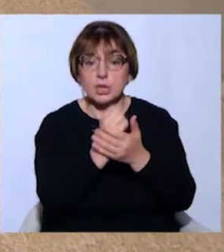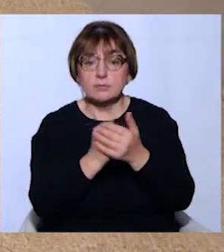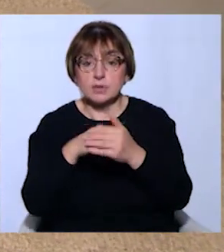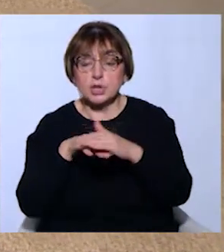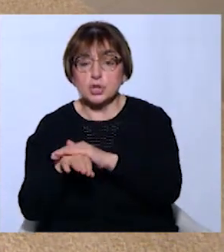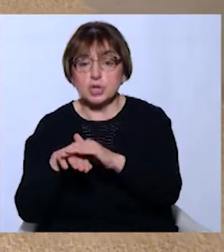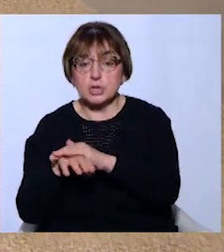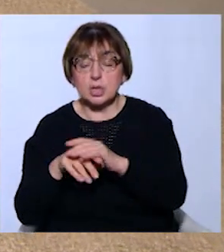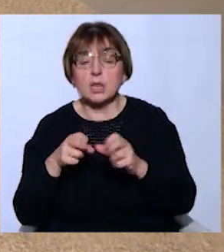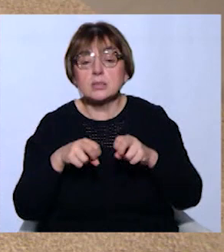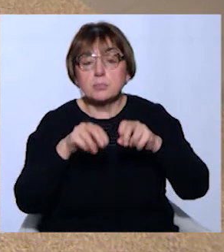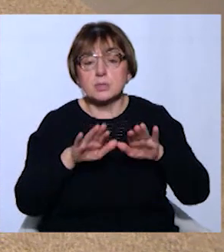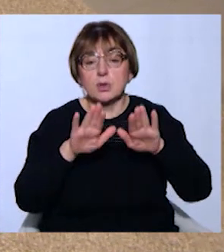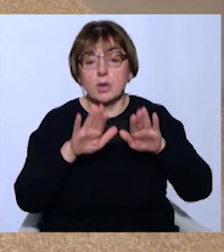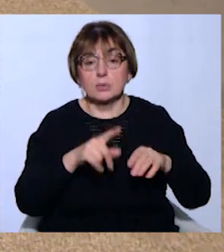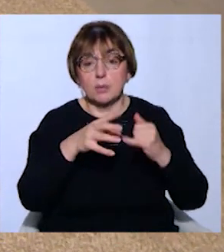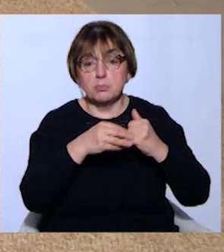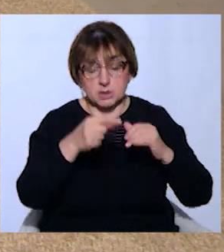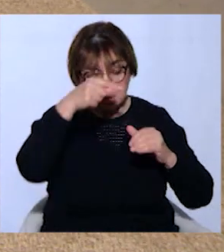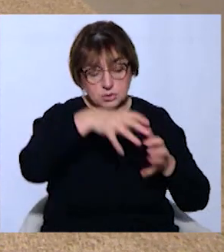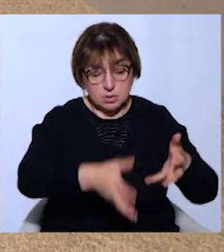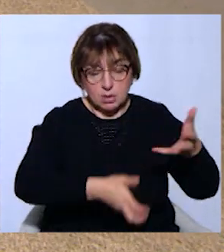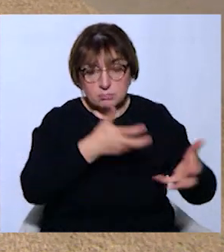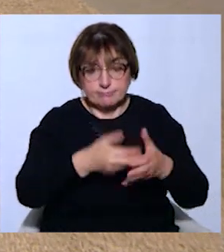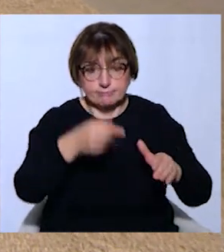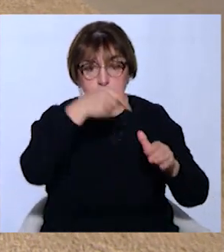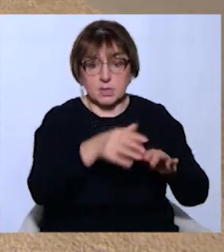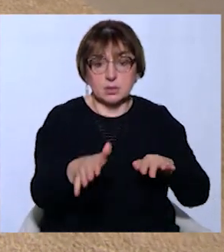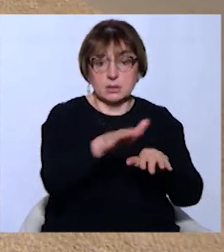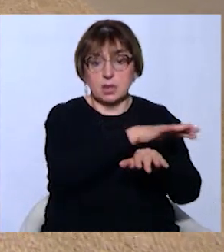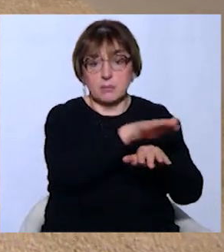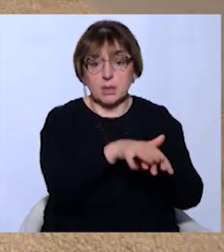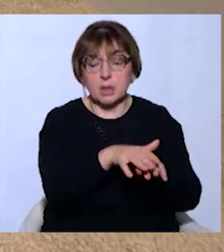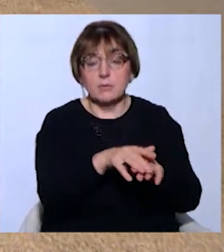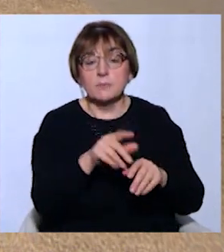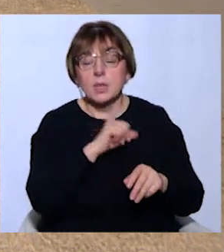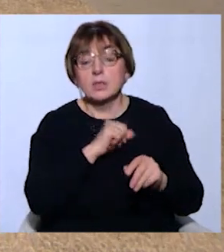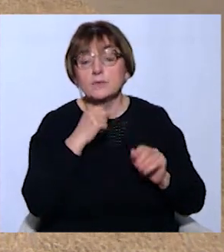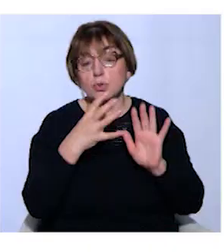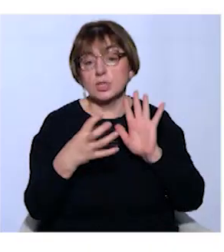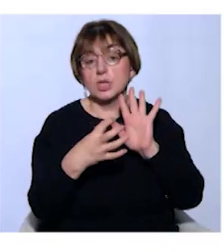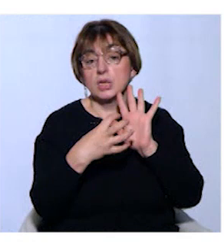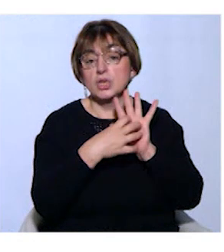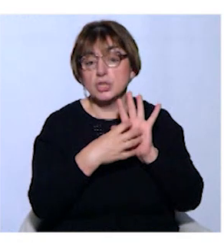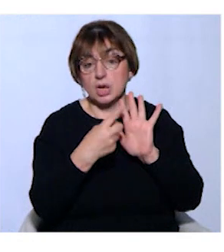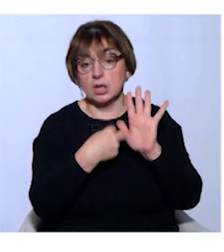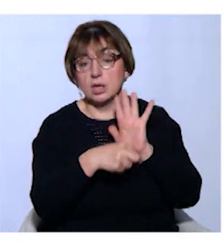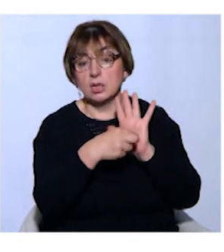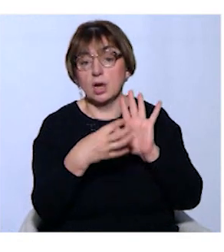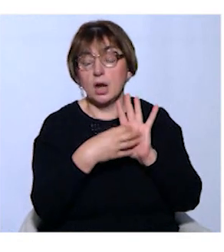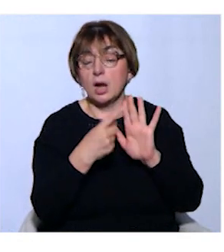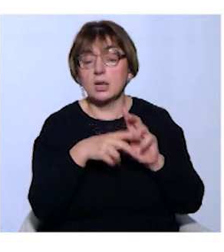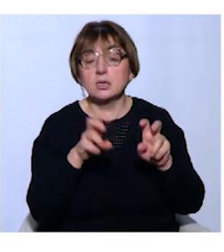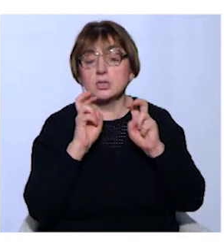შემდეგ გარკვეულ ადგილებში მარხავენ ამ კასრებით. ეს ნიშანი, რომელიც კასრს ახატია, არის